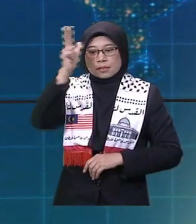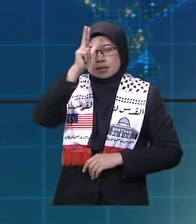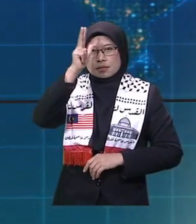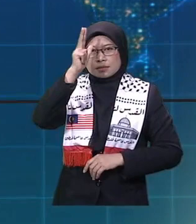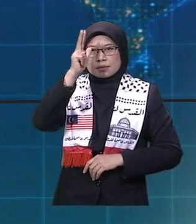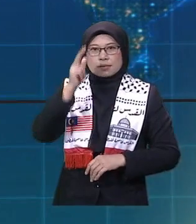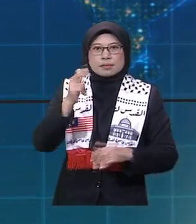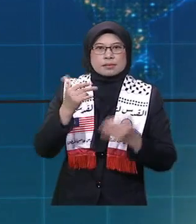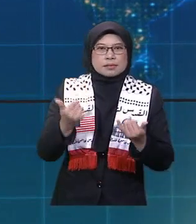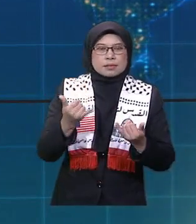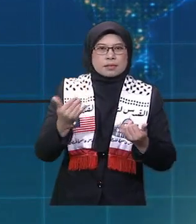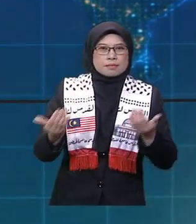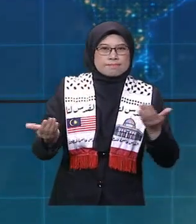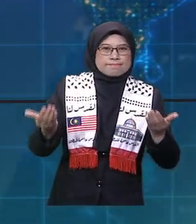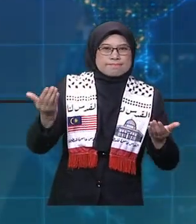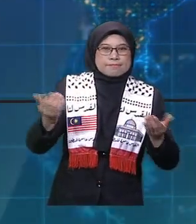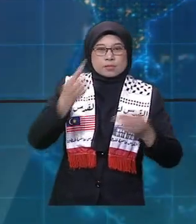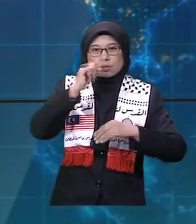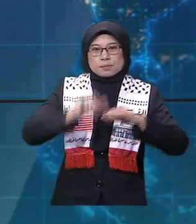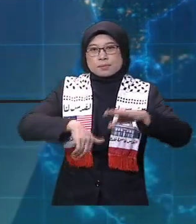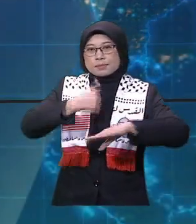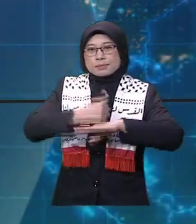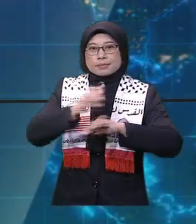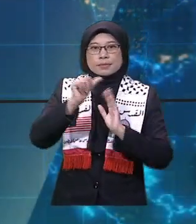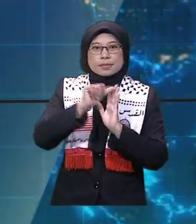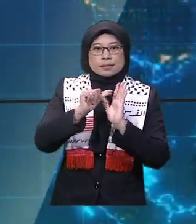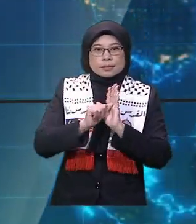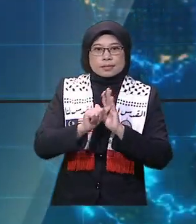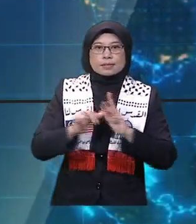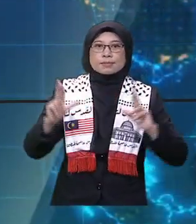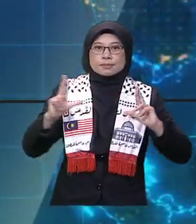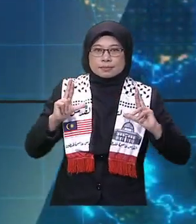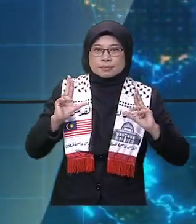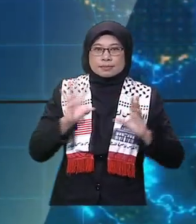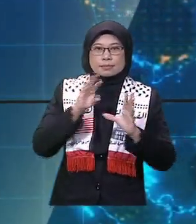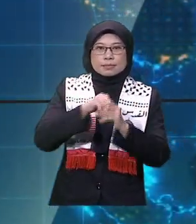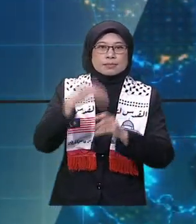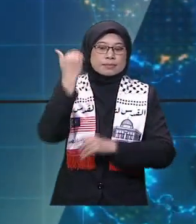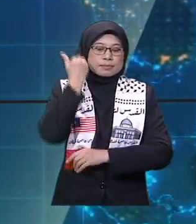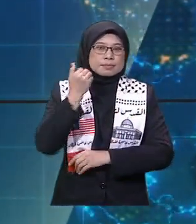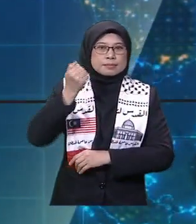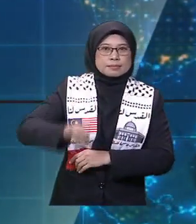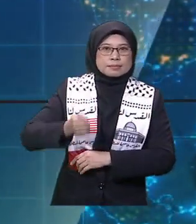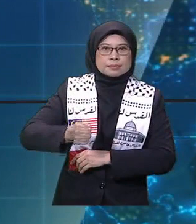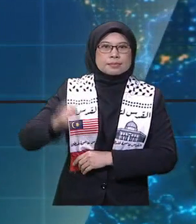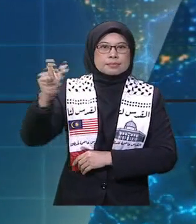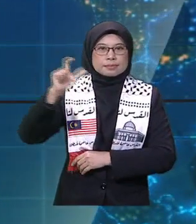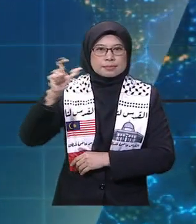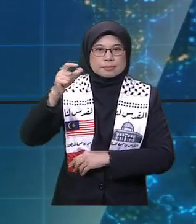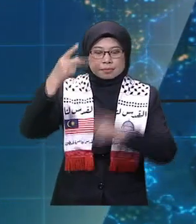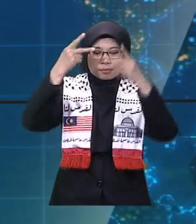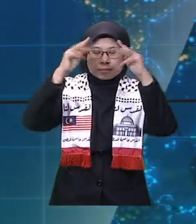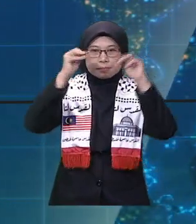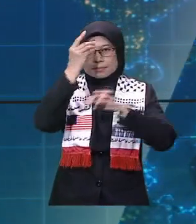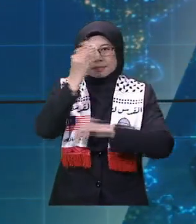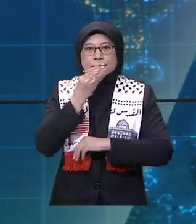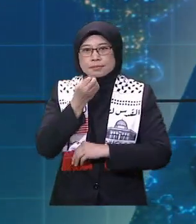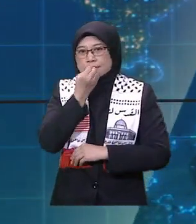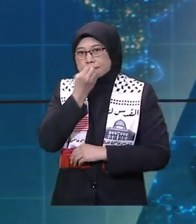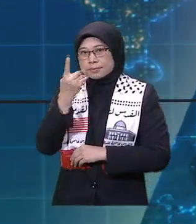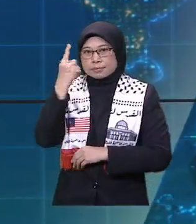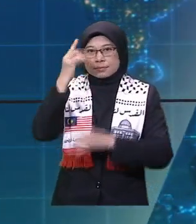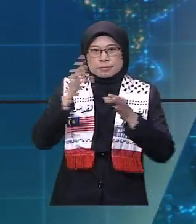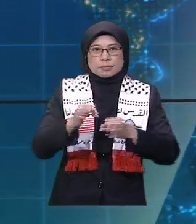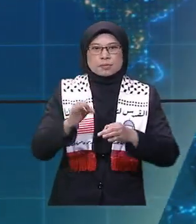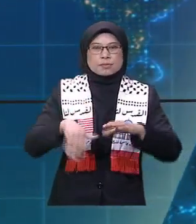Kerajaan sedang mempertimbang untuk mewujudkan akta saraan yang merangkumi hakim-hakim syar'i. Perdana Menteri Datuk Seri Anwar Ibrahim berkata keputusan itu